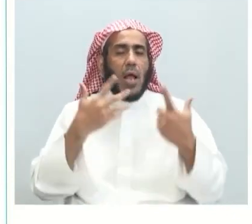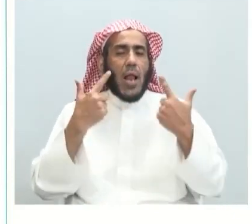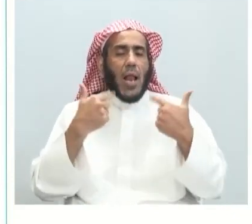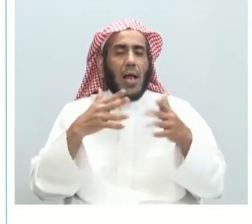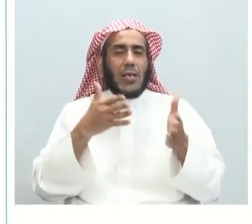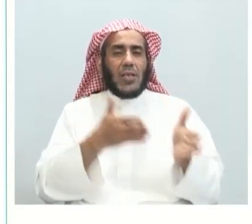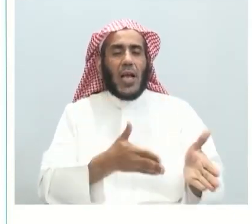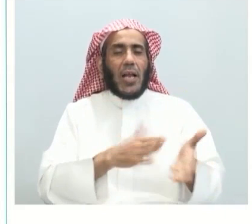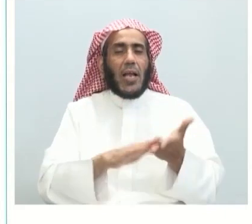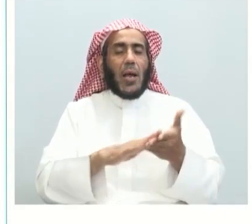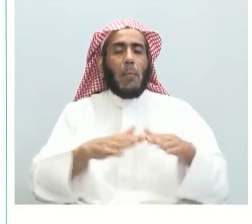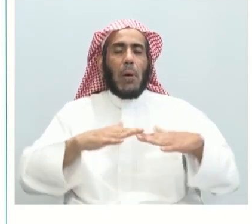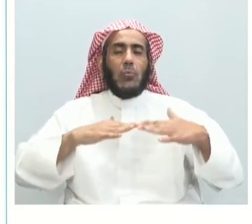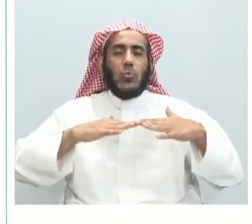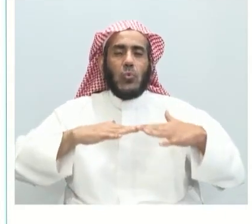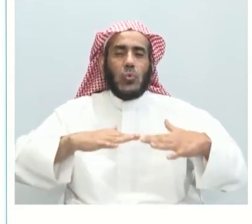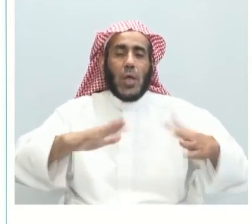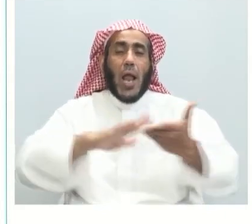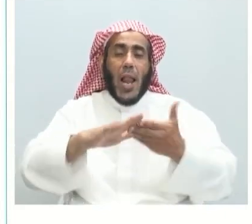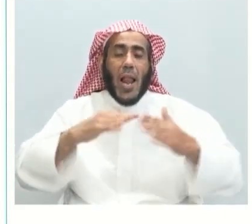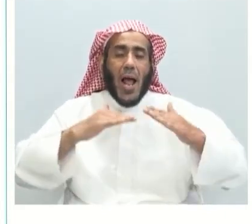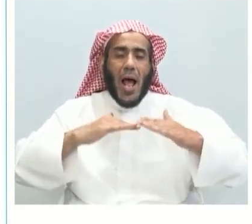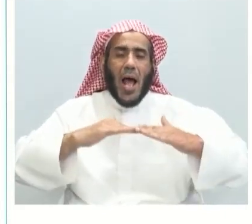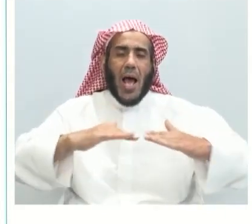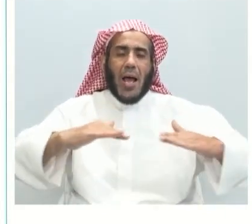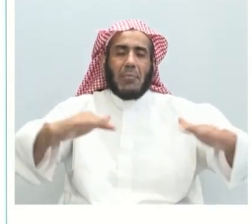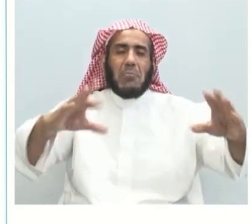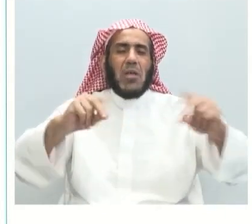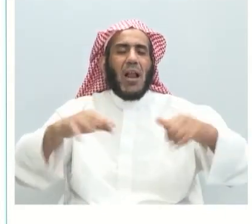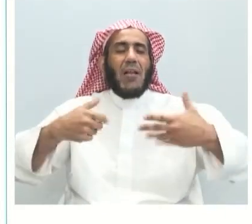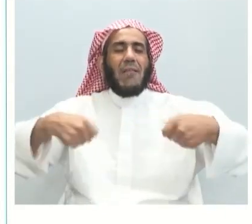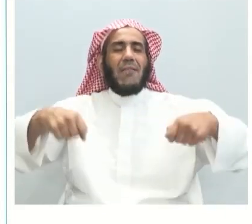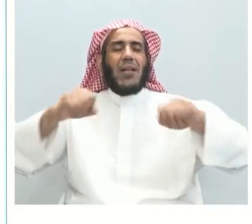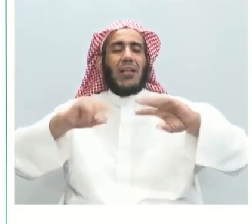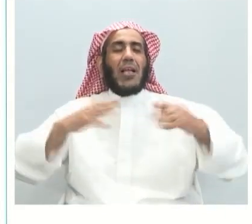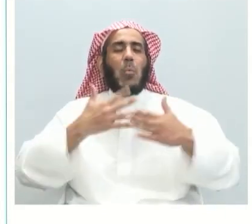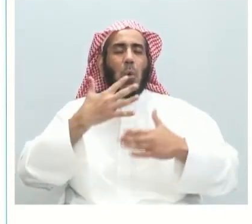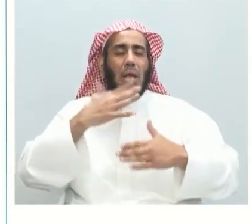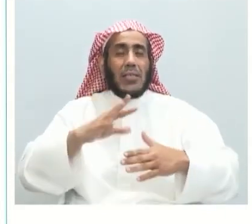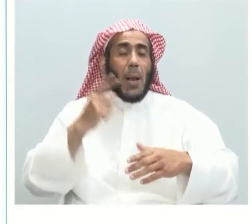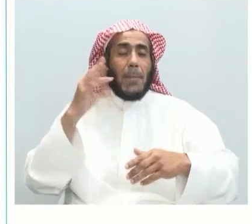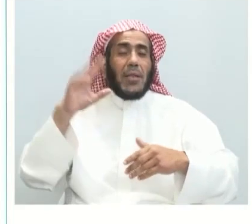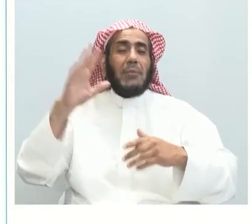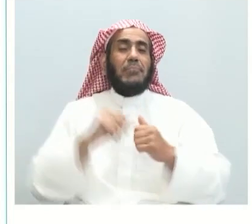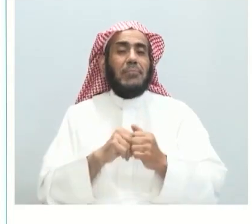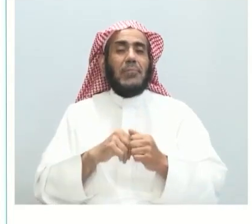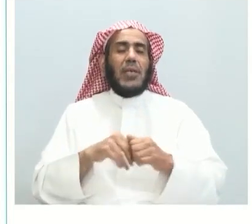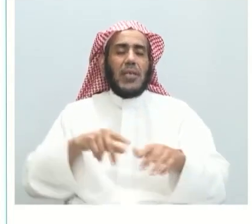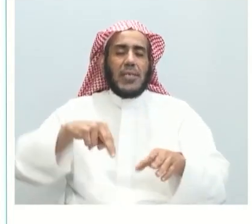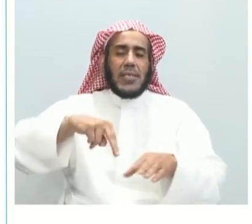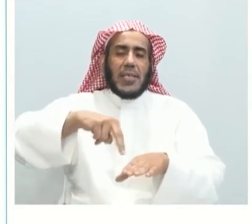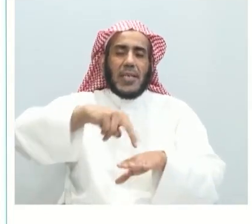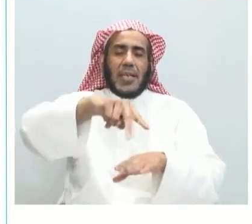عليها جعلها مبسوطه ممدوده مهادا فراشا حتى يسهل باذن الله تعالى السير